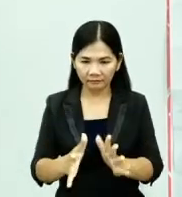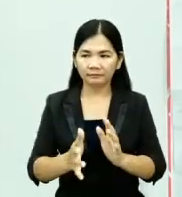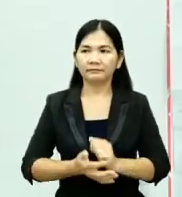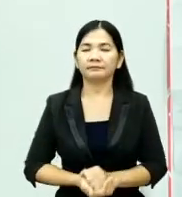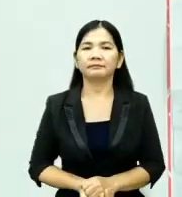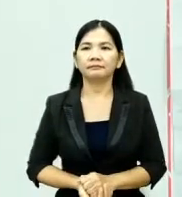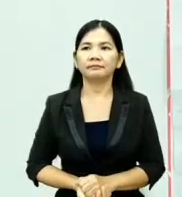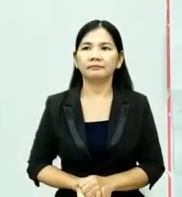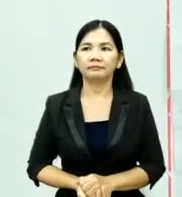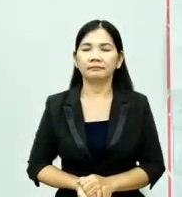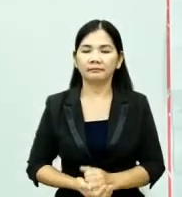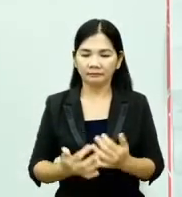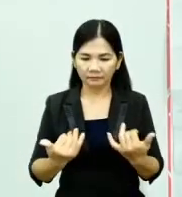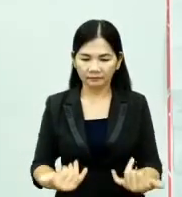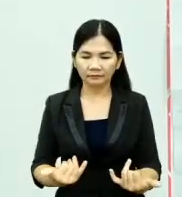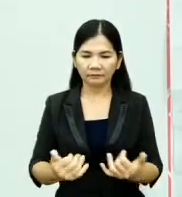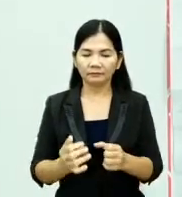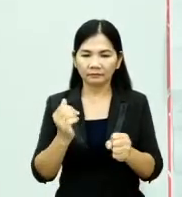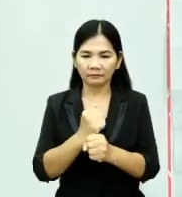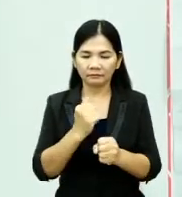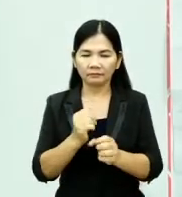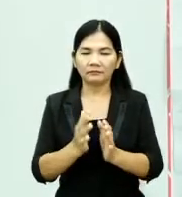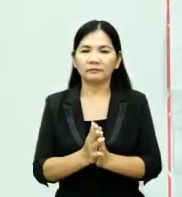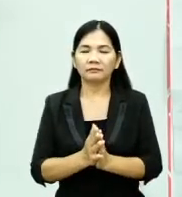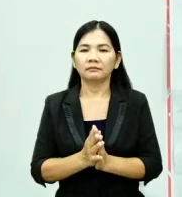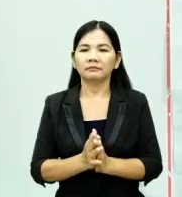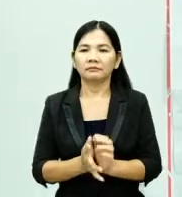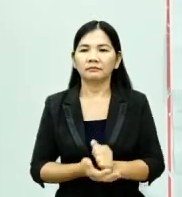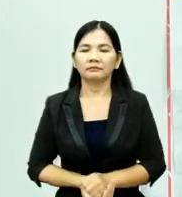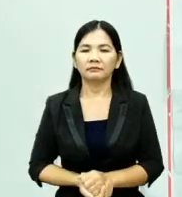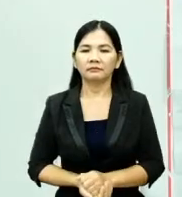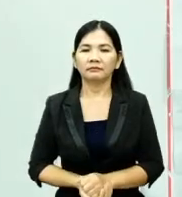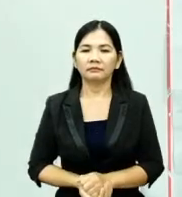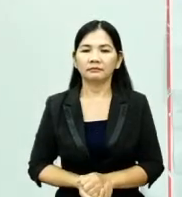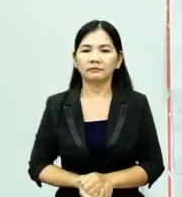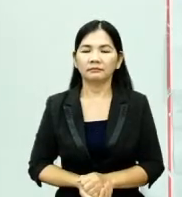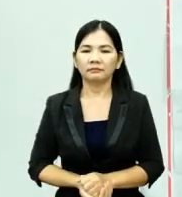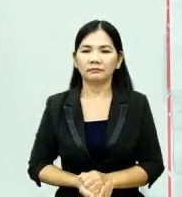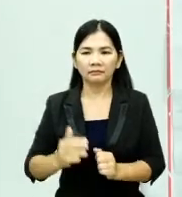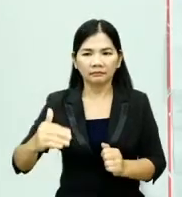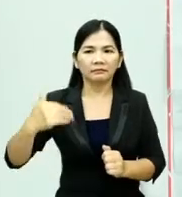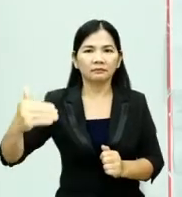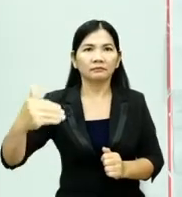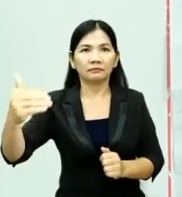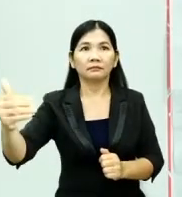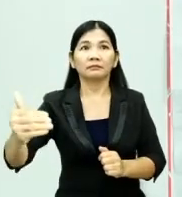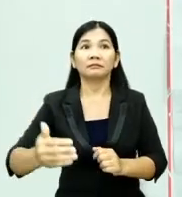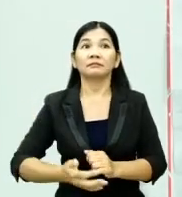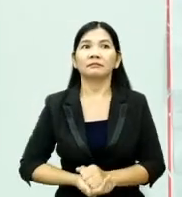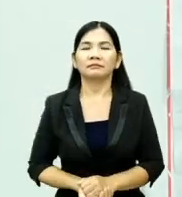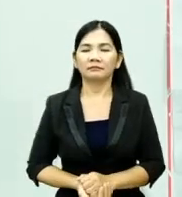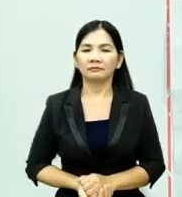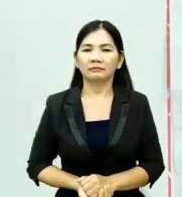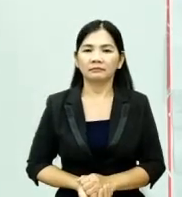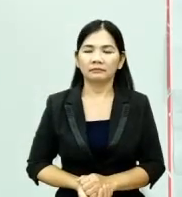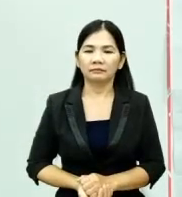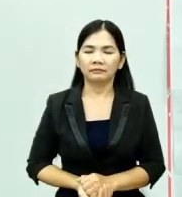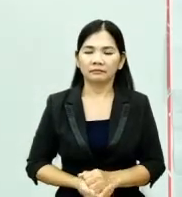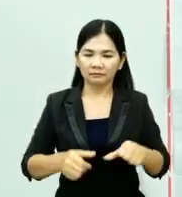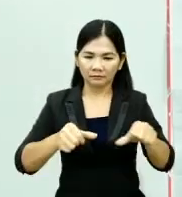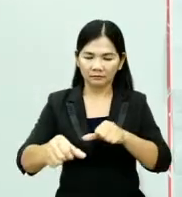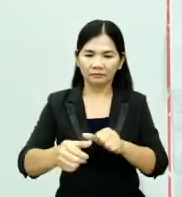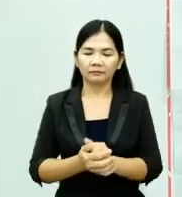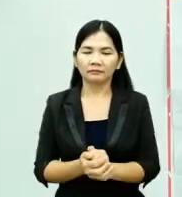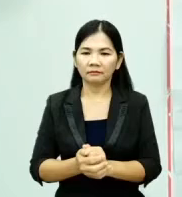con sẽ đáp đài tại lần này dương an bị này lần với nó con á à, nà cột chả bạn tập máu cứ